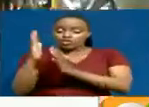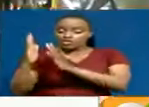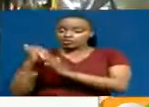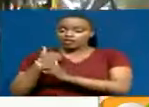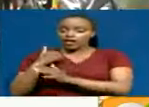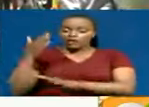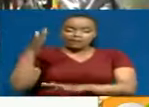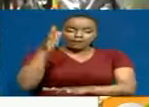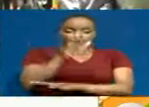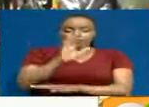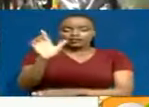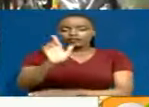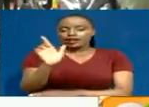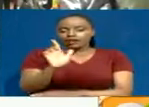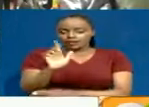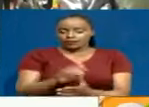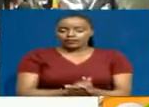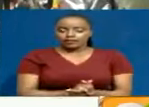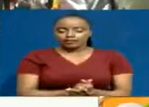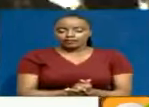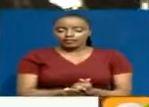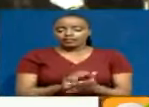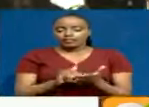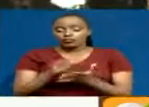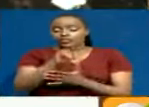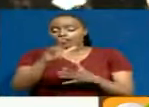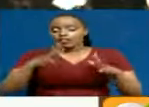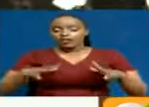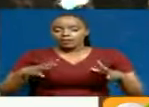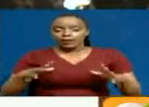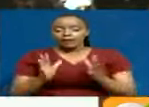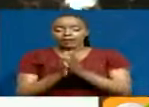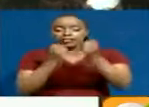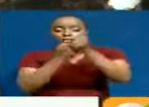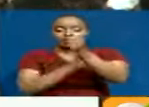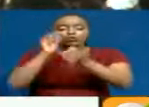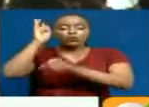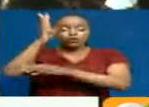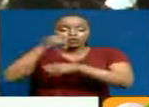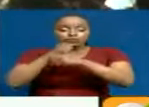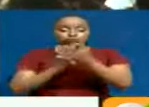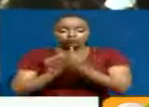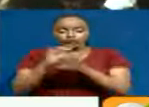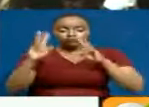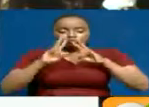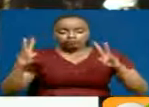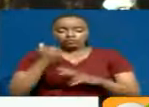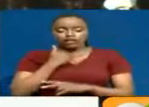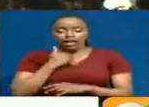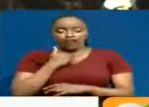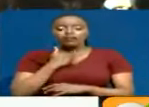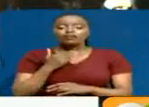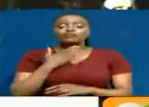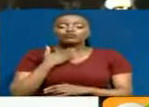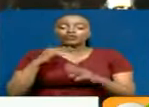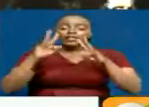usalama imerejea kaunti ya Laikipia. We will resettle those people and support them to ensure they are living peacefully. We